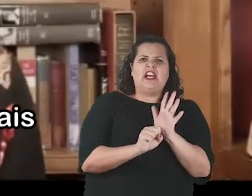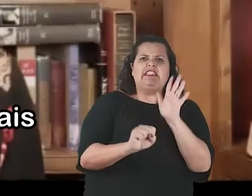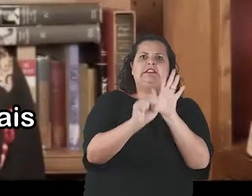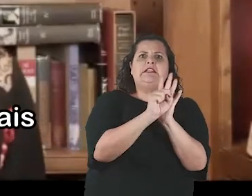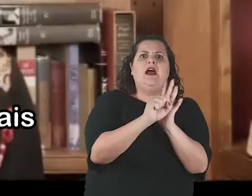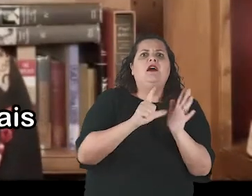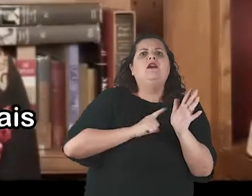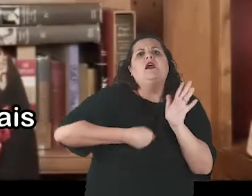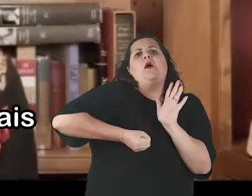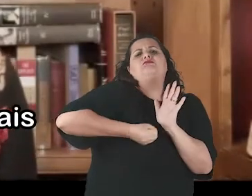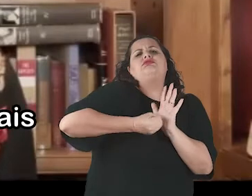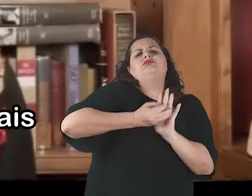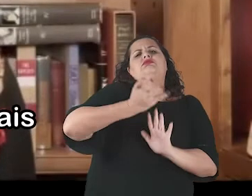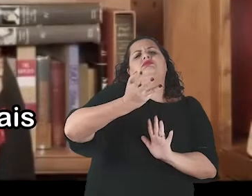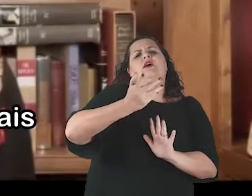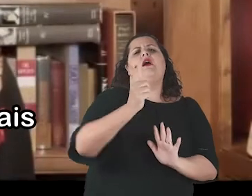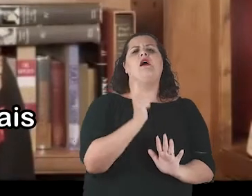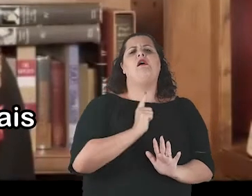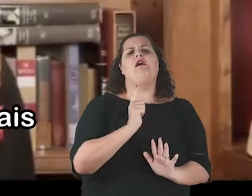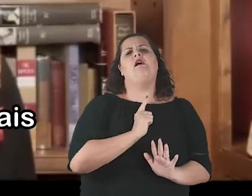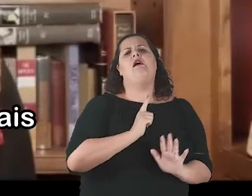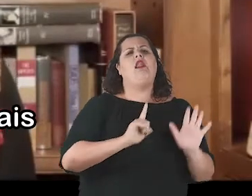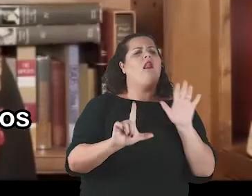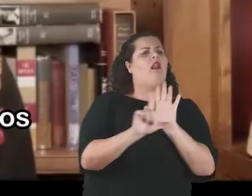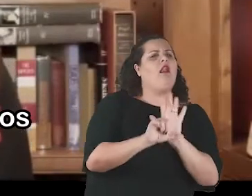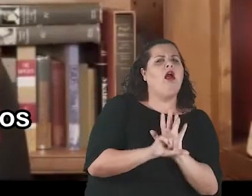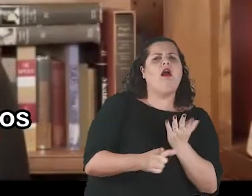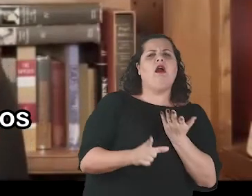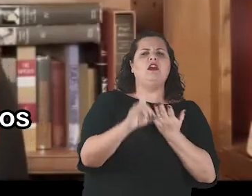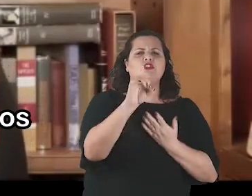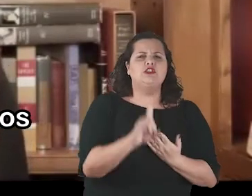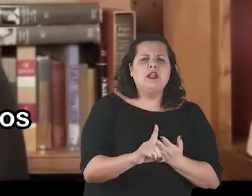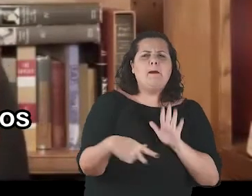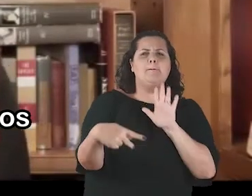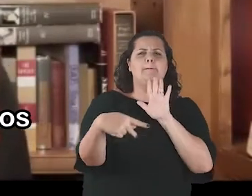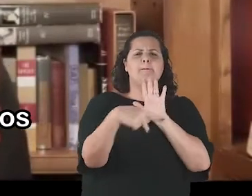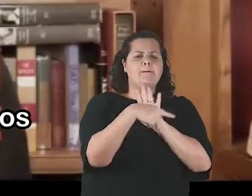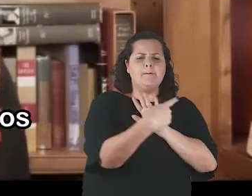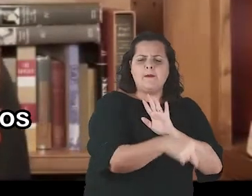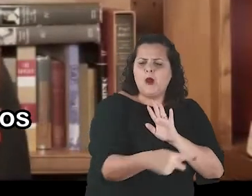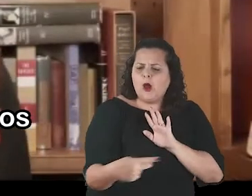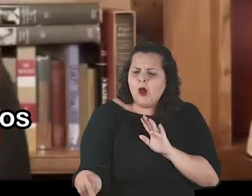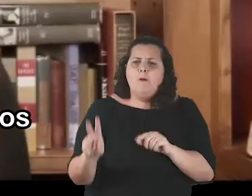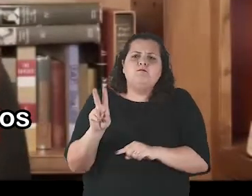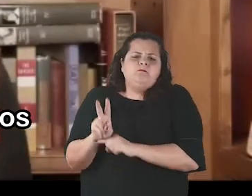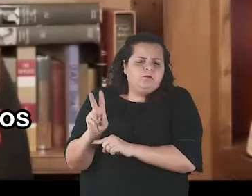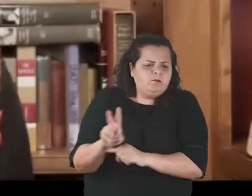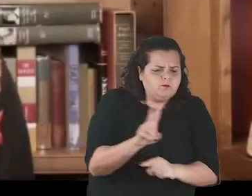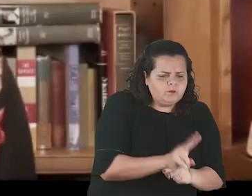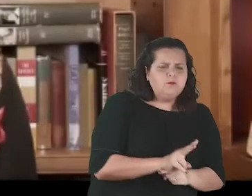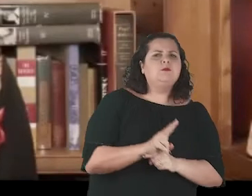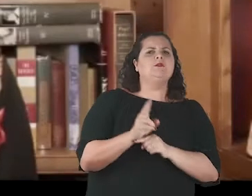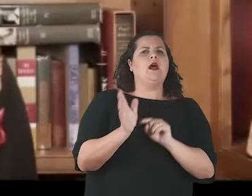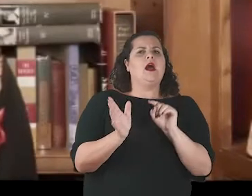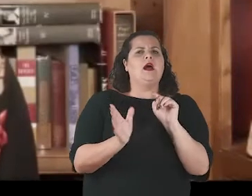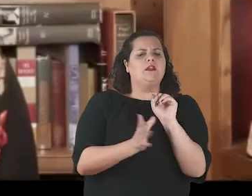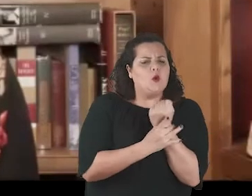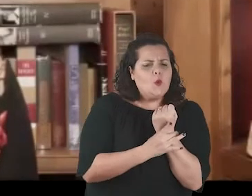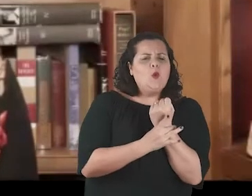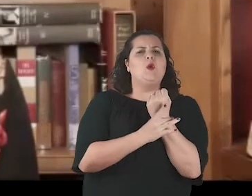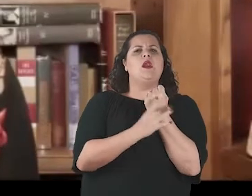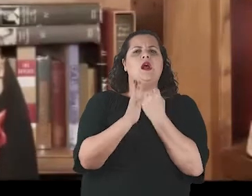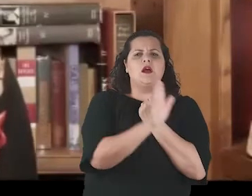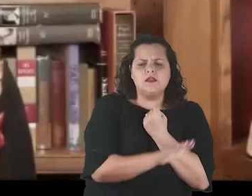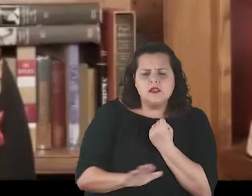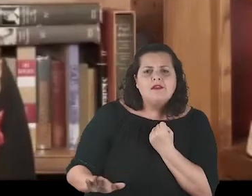dozens of national constitutions around the world recognized the unique rights of children to protection,